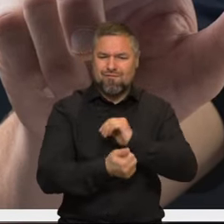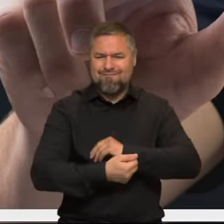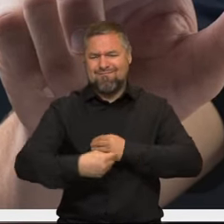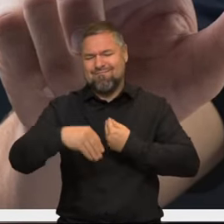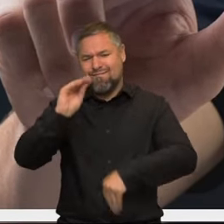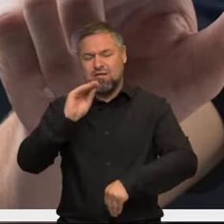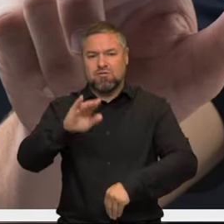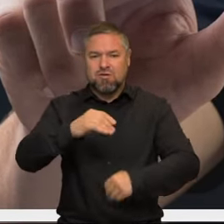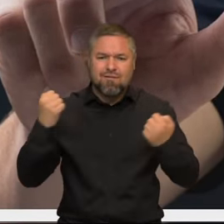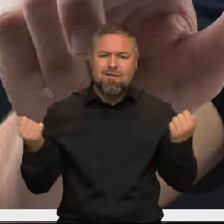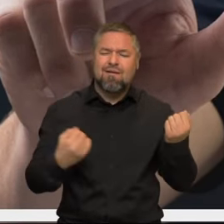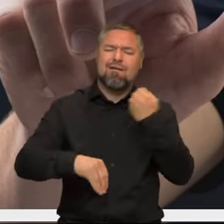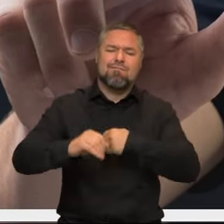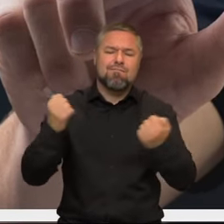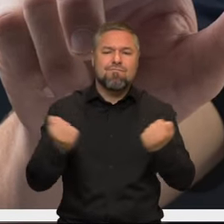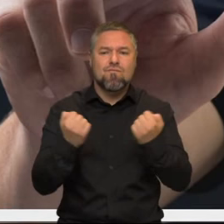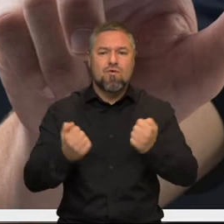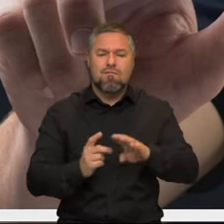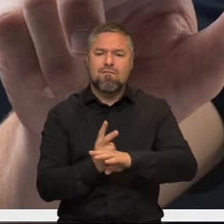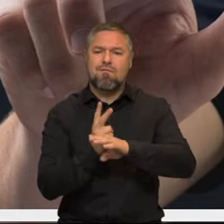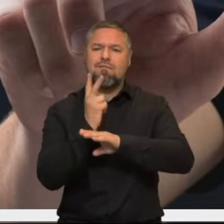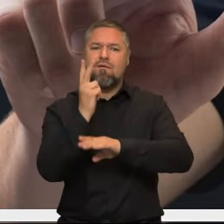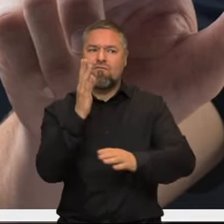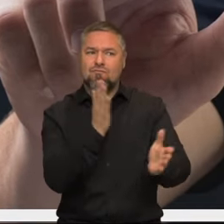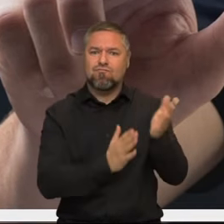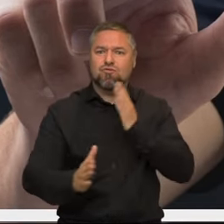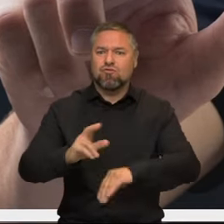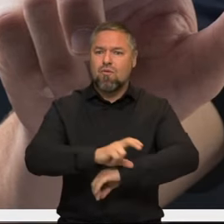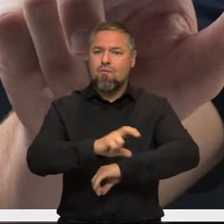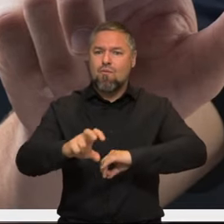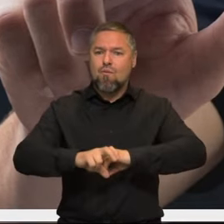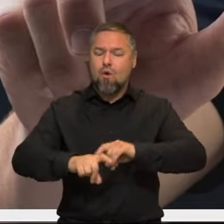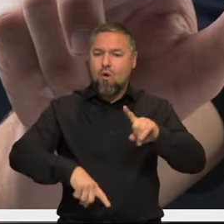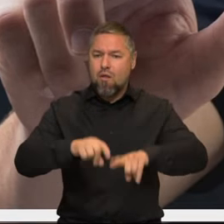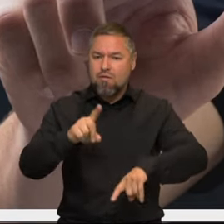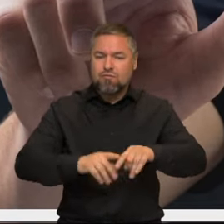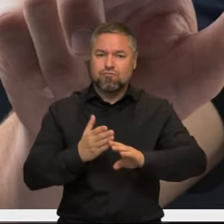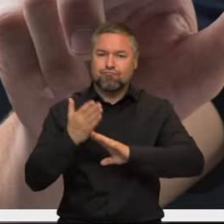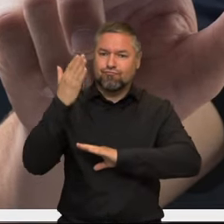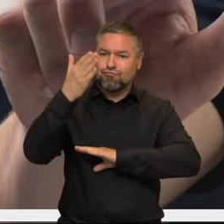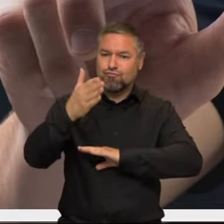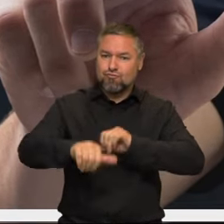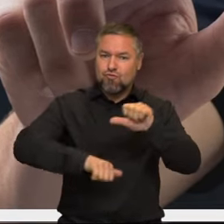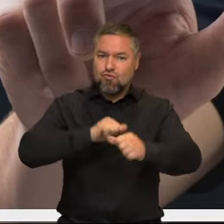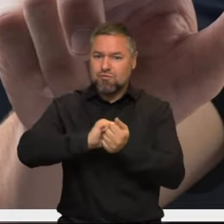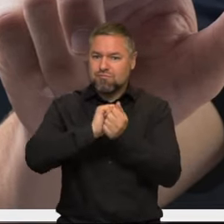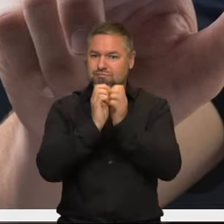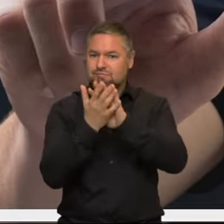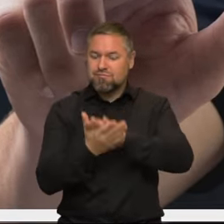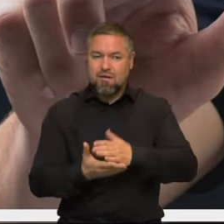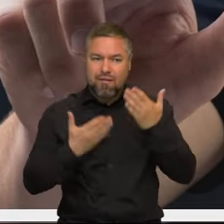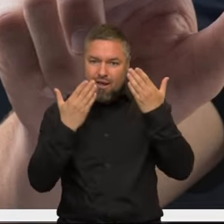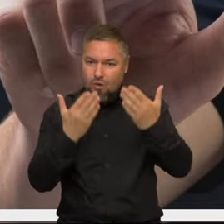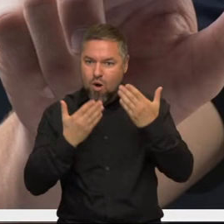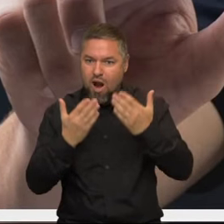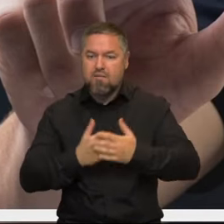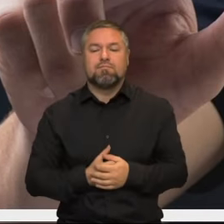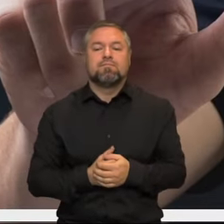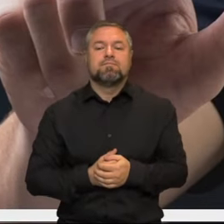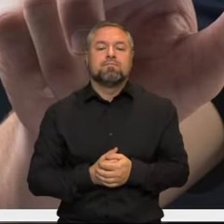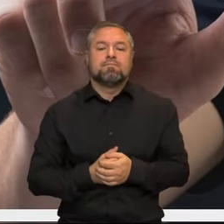jeszcze bardziej zintensyfikują zaawansowane już przygotowania Politechniki Łódzkiej do przyszłorocznej ewaluacji dyscyplin naukowych.